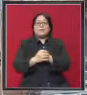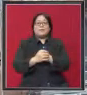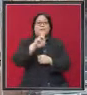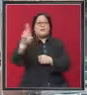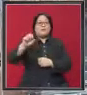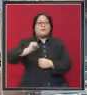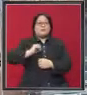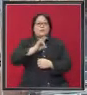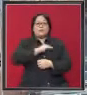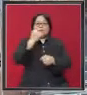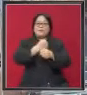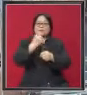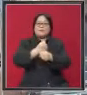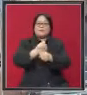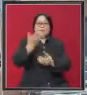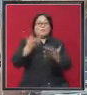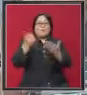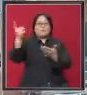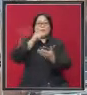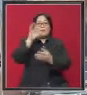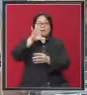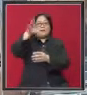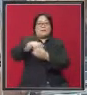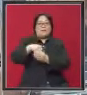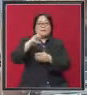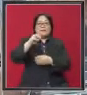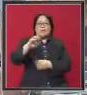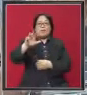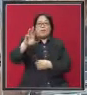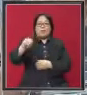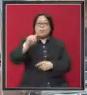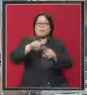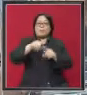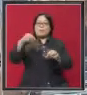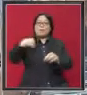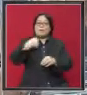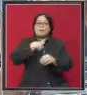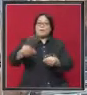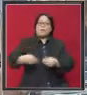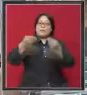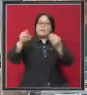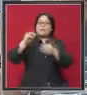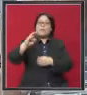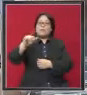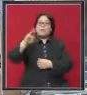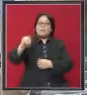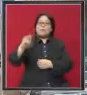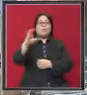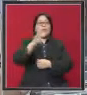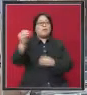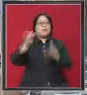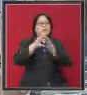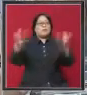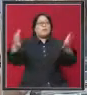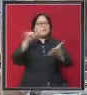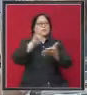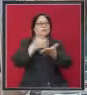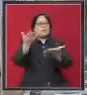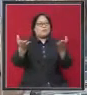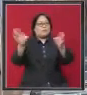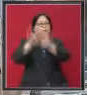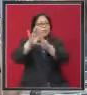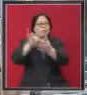ribuan pekerja misalnya, mungkin dia tidak terlibat dalam moratorium. Tetapi kalau kita bagi moratorium, syarikat besar yang mungkin tutup